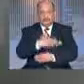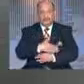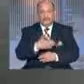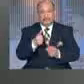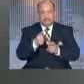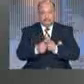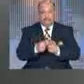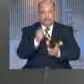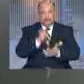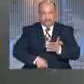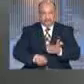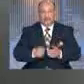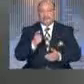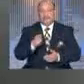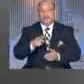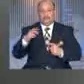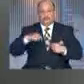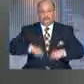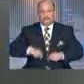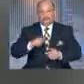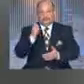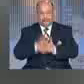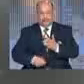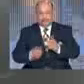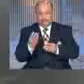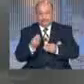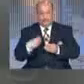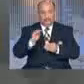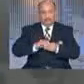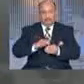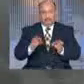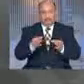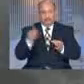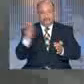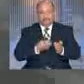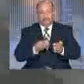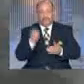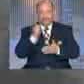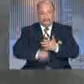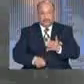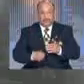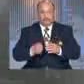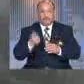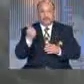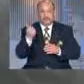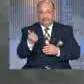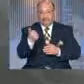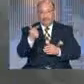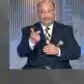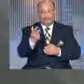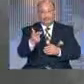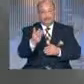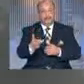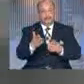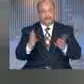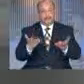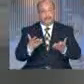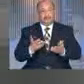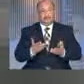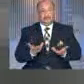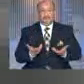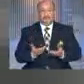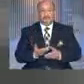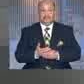لانه الناس الكل تحست في كامل الجمهوريه، سواء كان في قليبيا، سواء كان في بنزرت، سواء كان